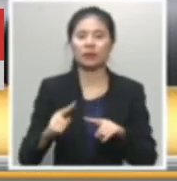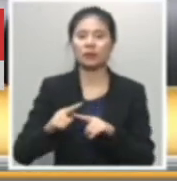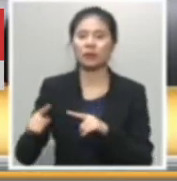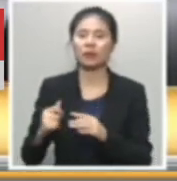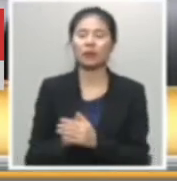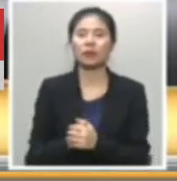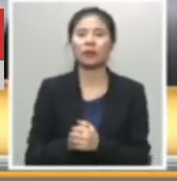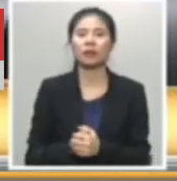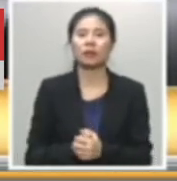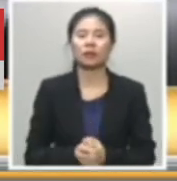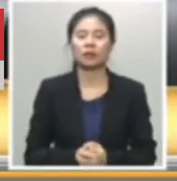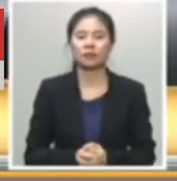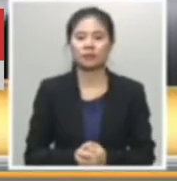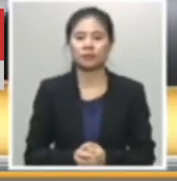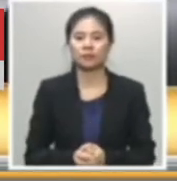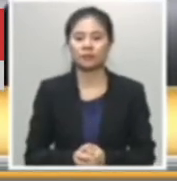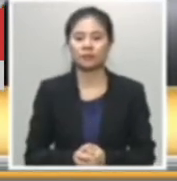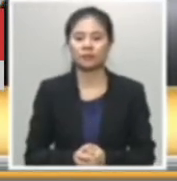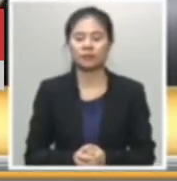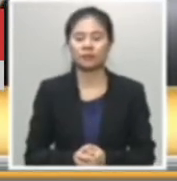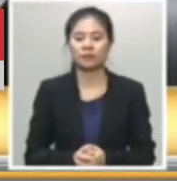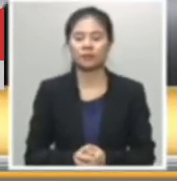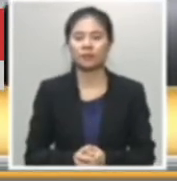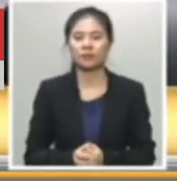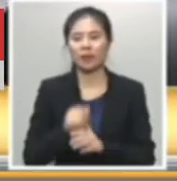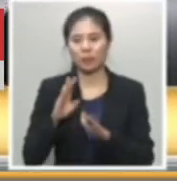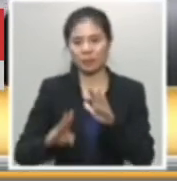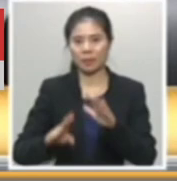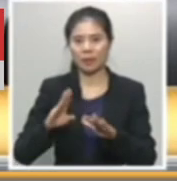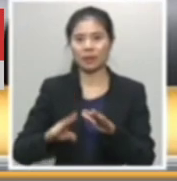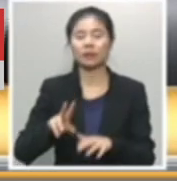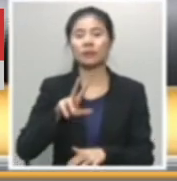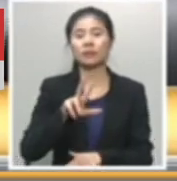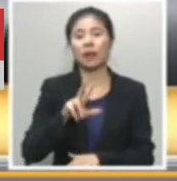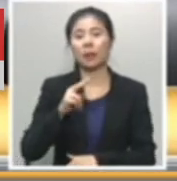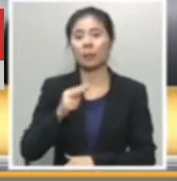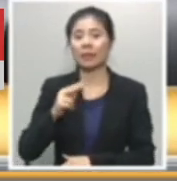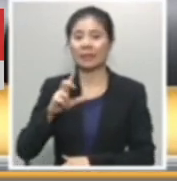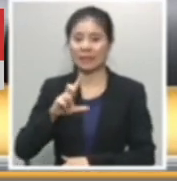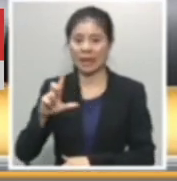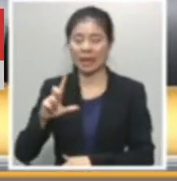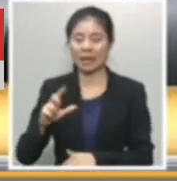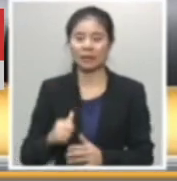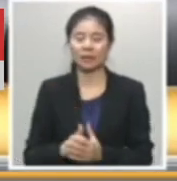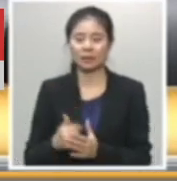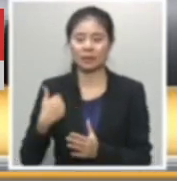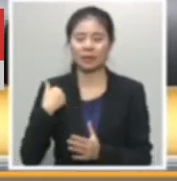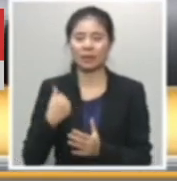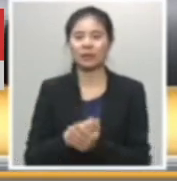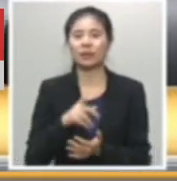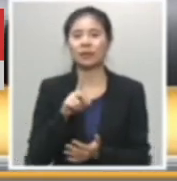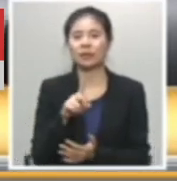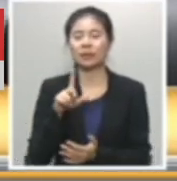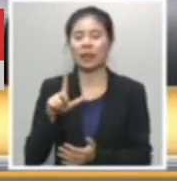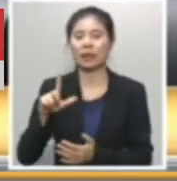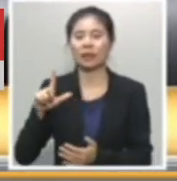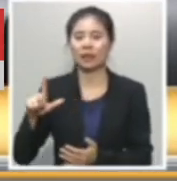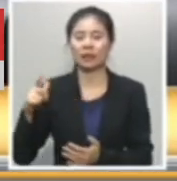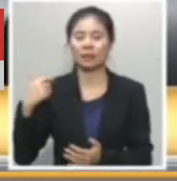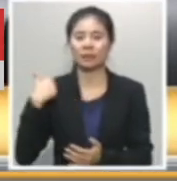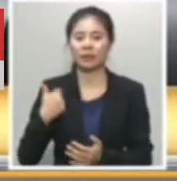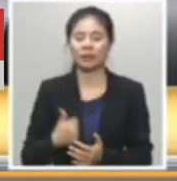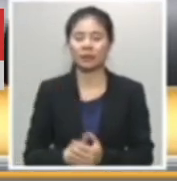ายุน้อยอายุมากเนี่ยนะครับจำนวนสูงถึง 30,000 ล้านเหรียญสหรัฐนะครับเกือบ1ล้านล้านบาทเ